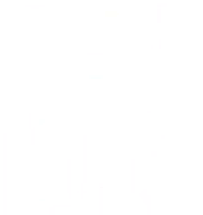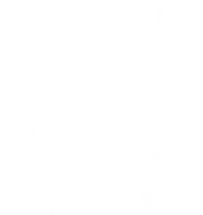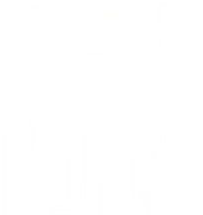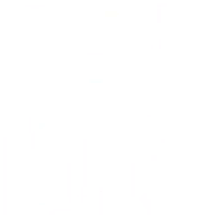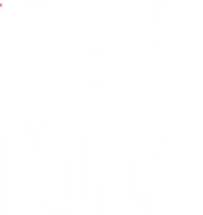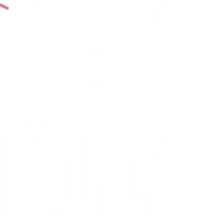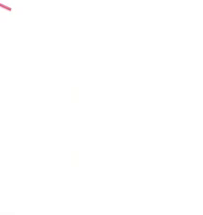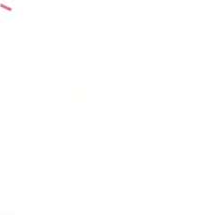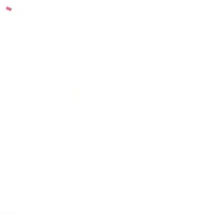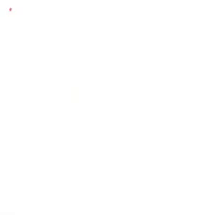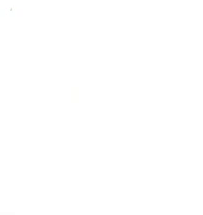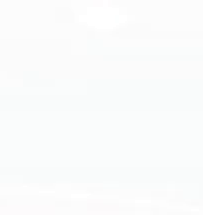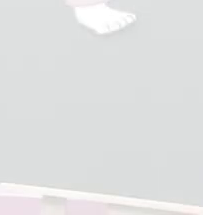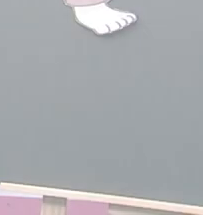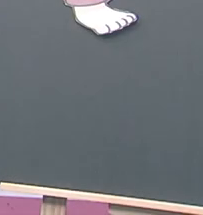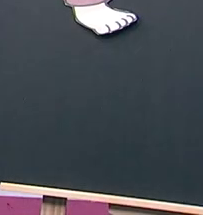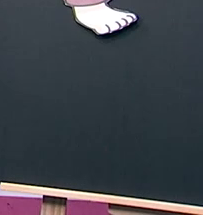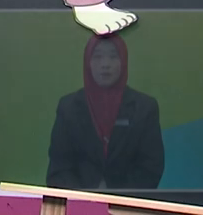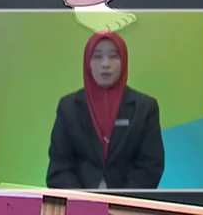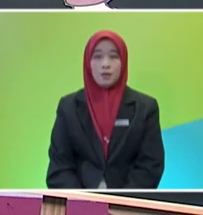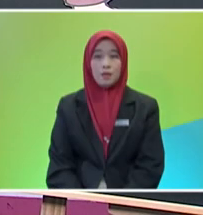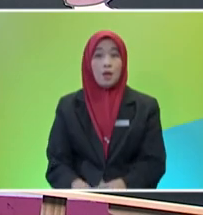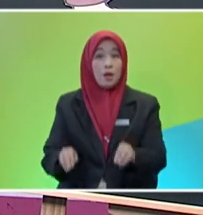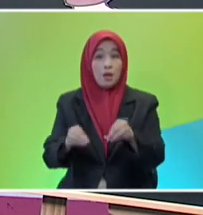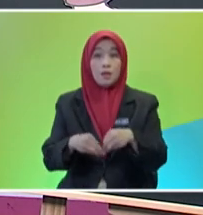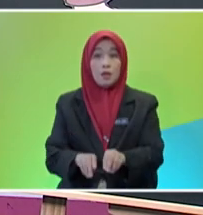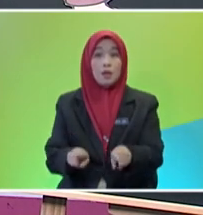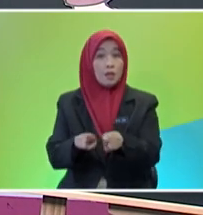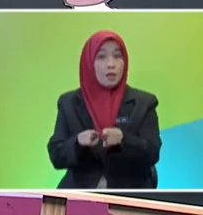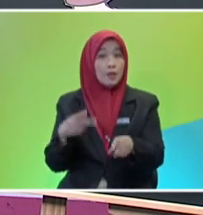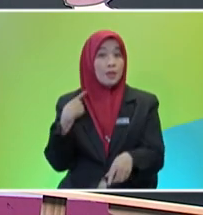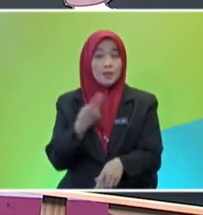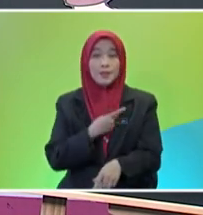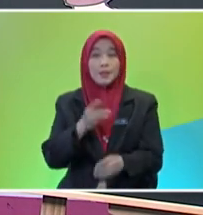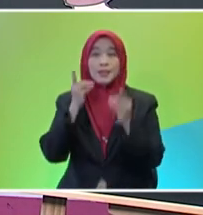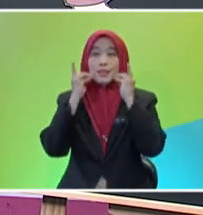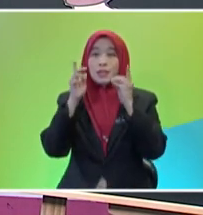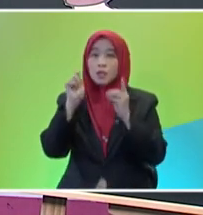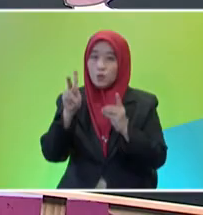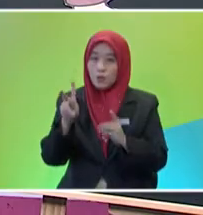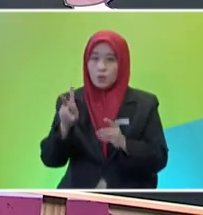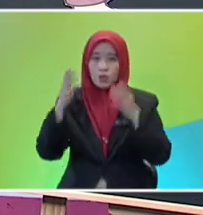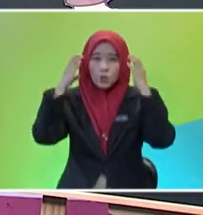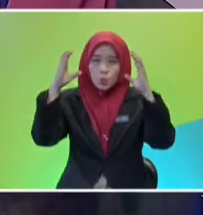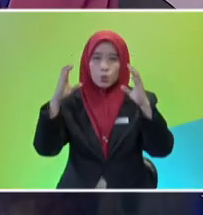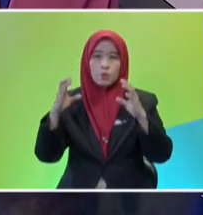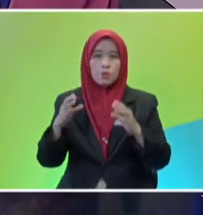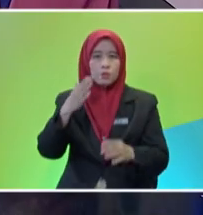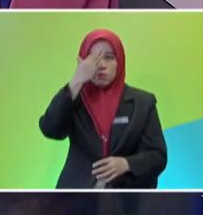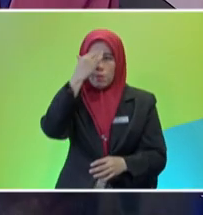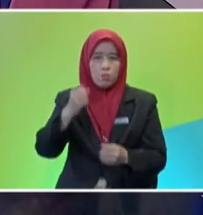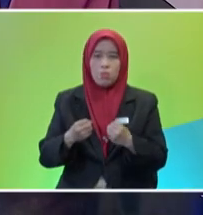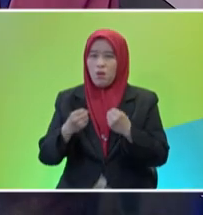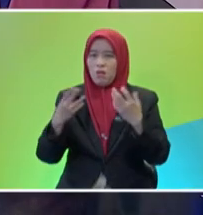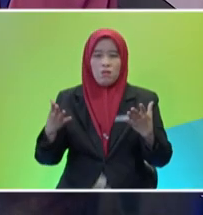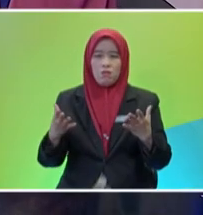Didik TV KPM. Masih bersama kami dalam Didik TV KPM, Cikgu Nuraini. Ya. Kenapa banyak